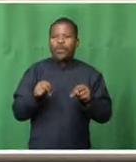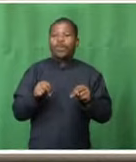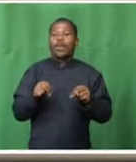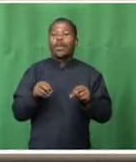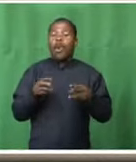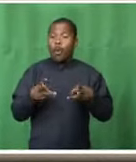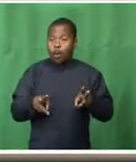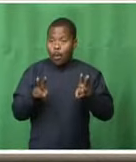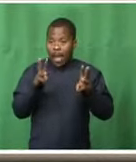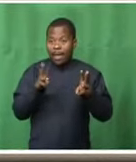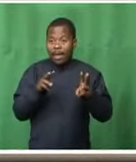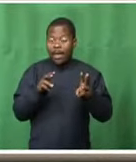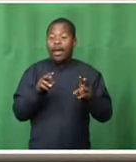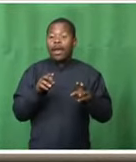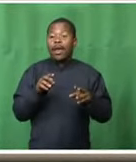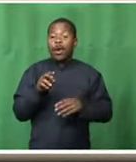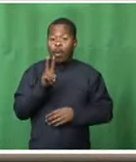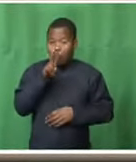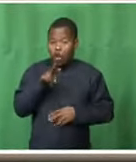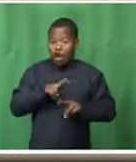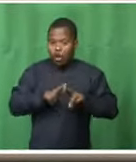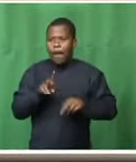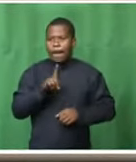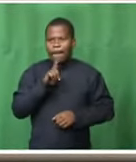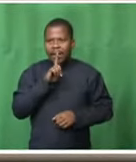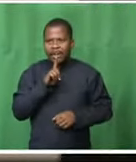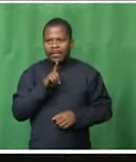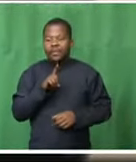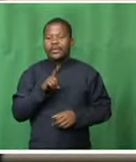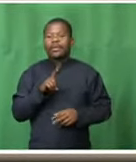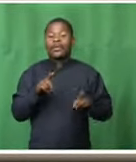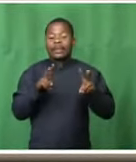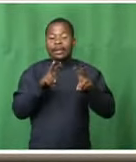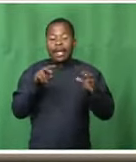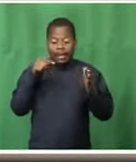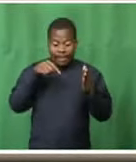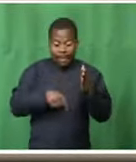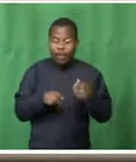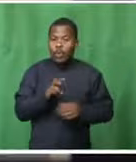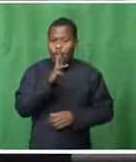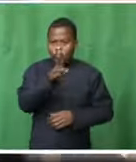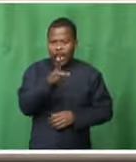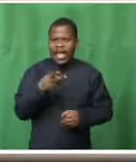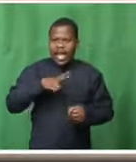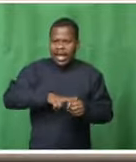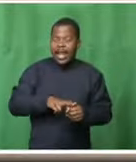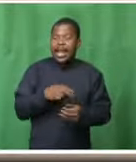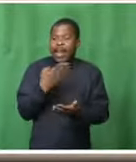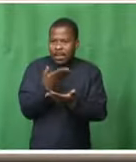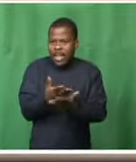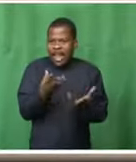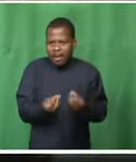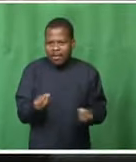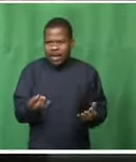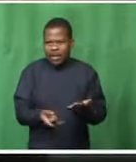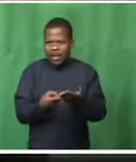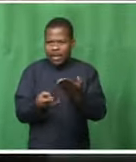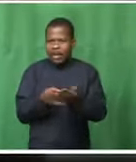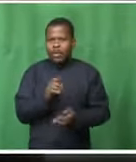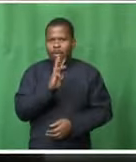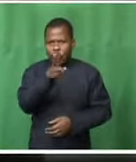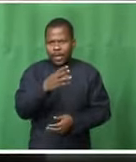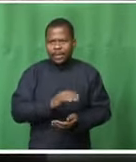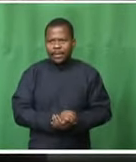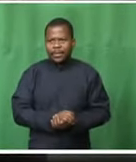Angathi ke sizozama kuwahlola ukuthi atangisida yini ndawo zama ukuthi ngicela abantwana bangibukele